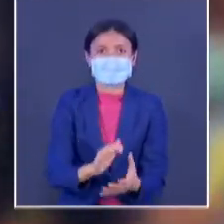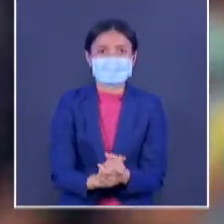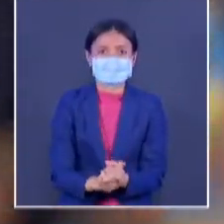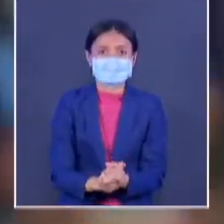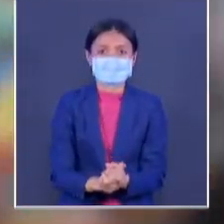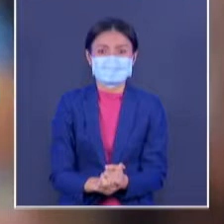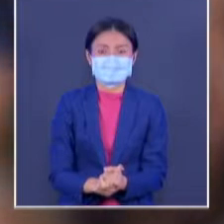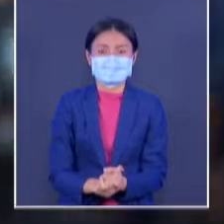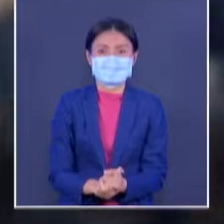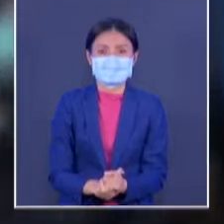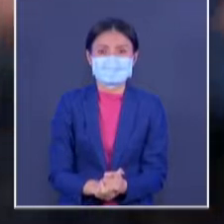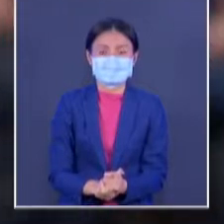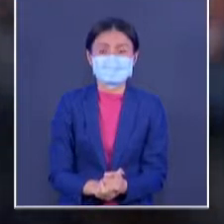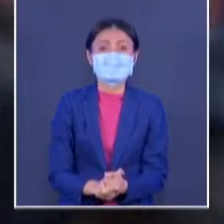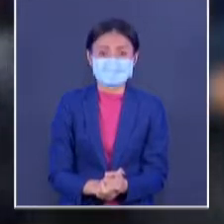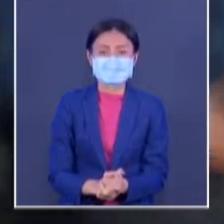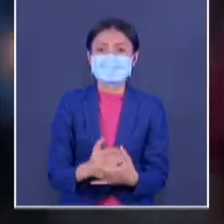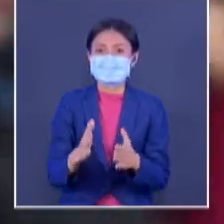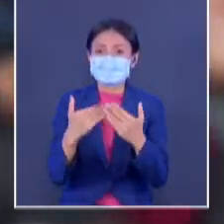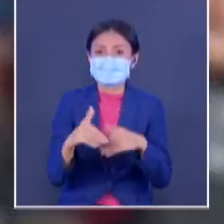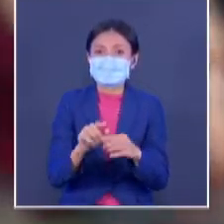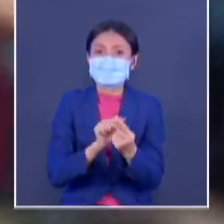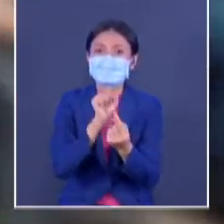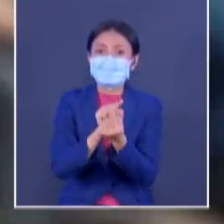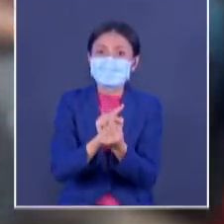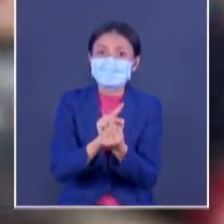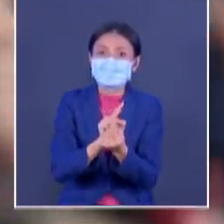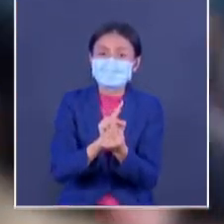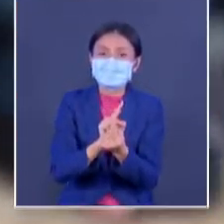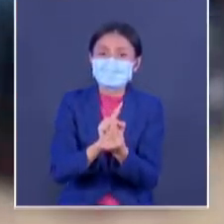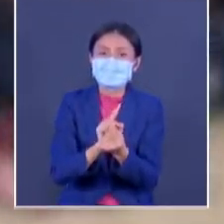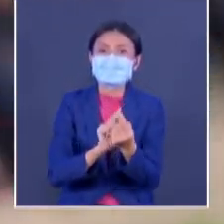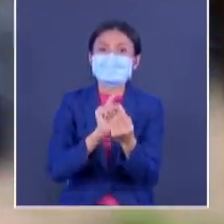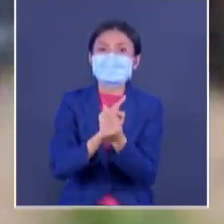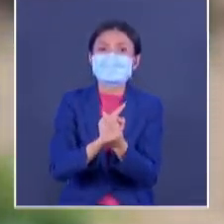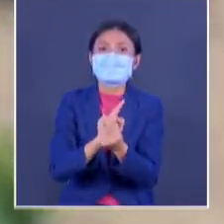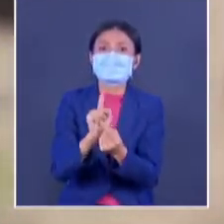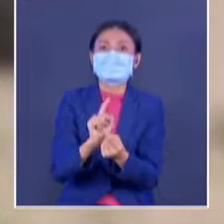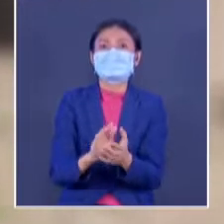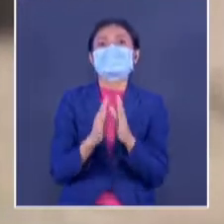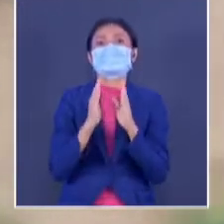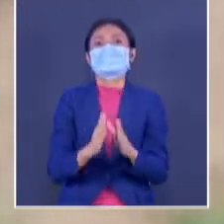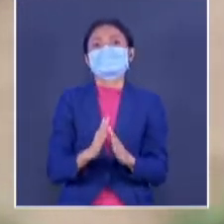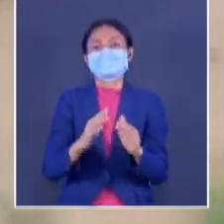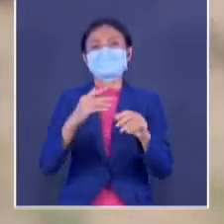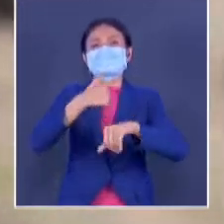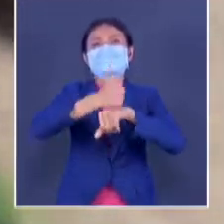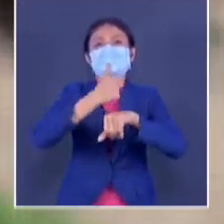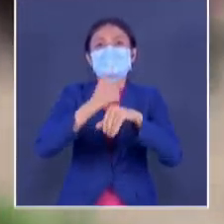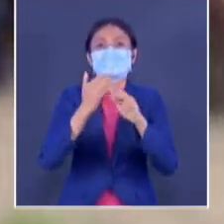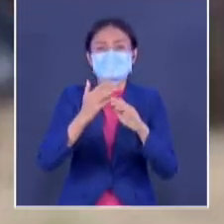อบครัวเนี่ยแหละครับนอกจากนั้นยังไปเจอผู้ที่นำพาพวกเขามาที่นี่เป็นชาวเมียนมาอีก4